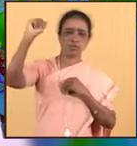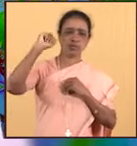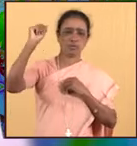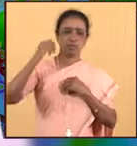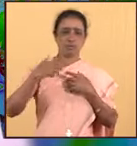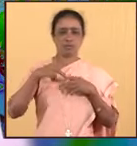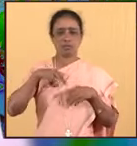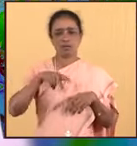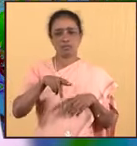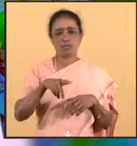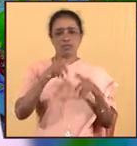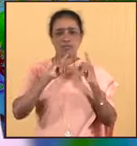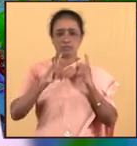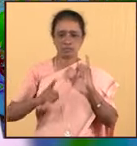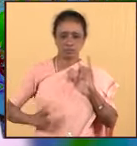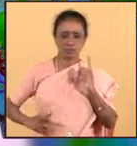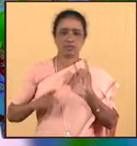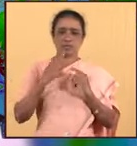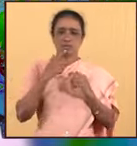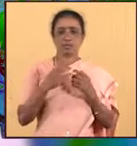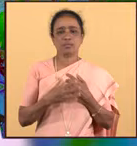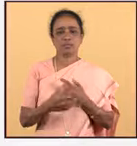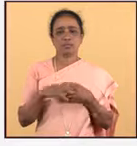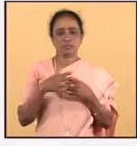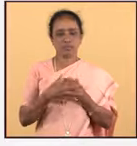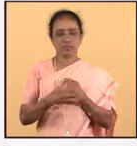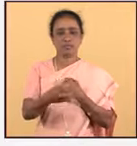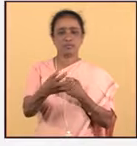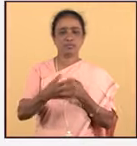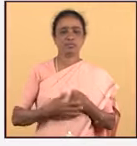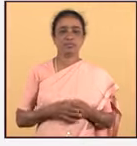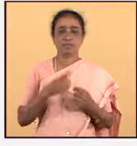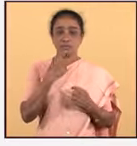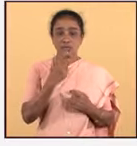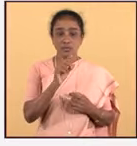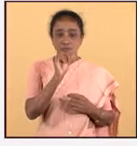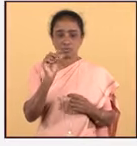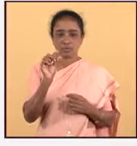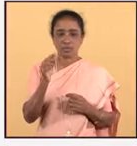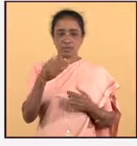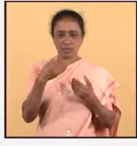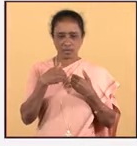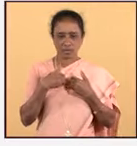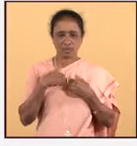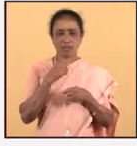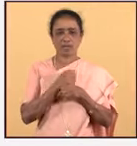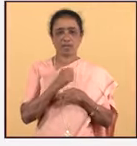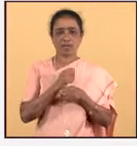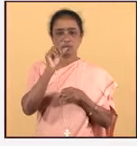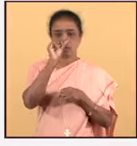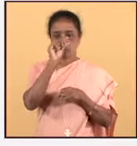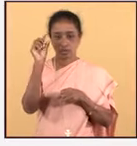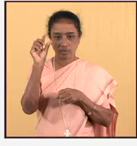ஒற்றுமையாகவும் சுதந்திரமாகவும் வாழுமாறு பின்பற்றப்படுகிறது. சமய சார்பற்ற என்ற சொல்லானது